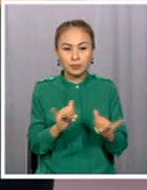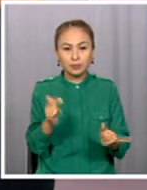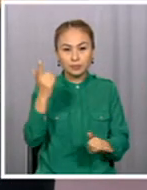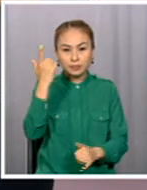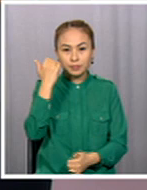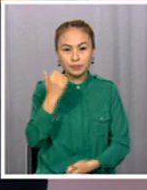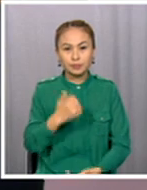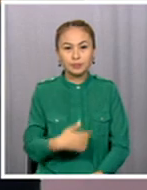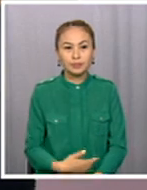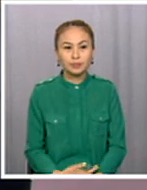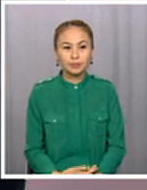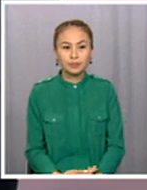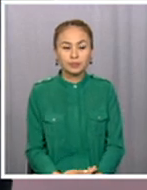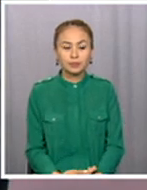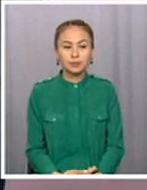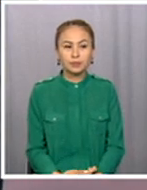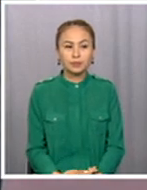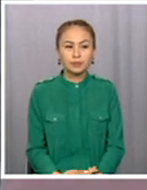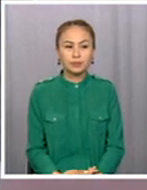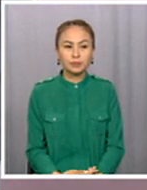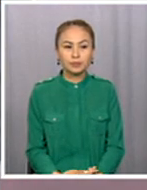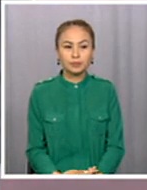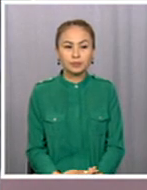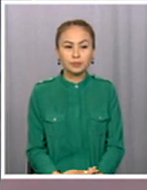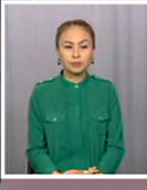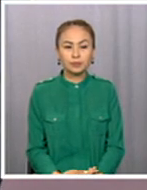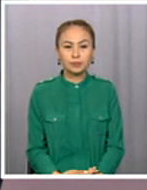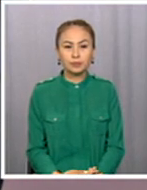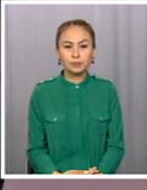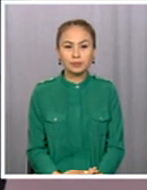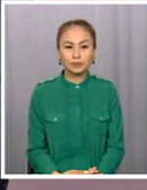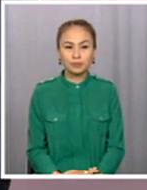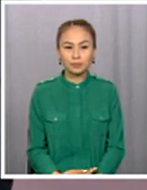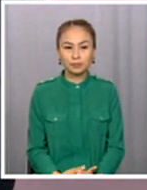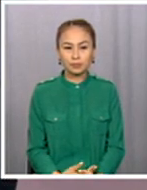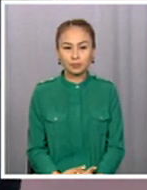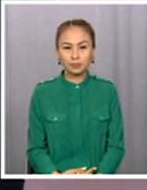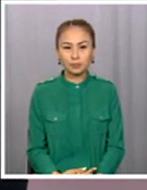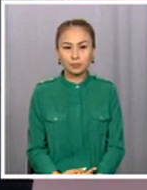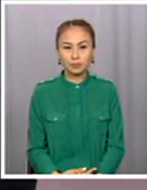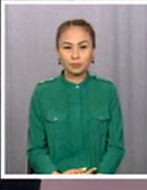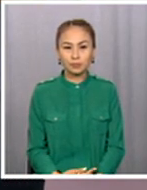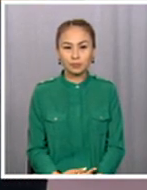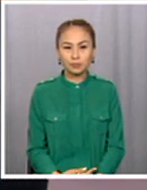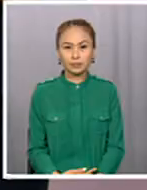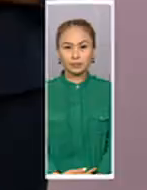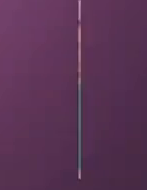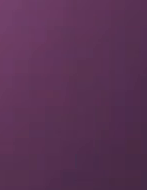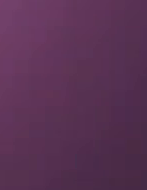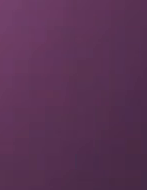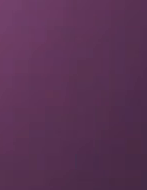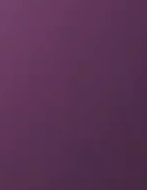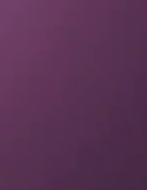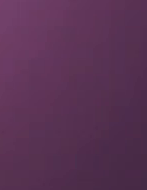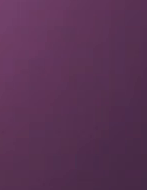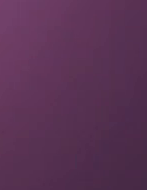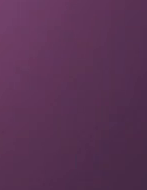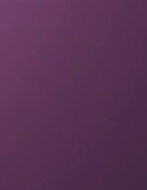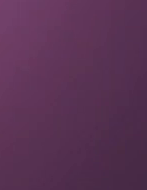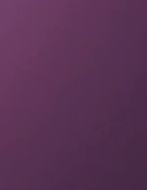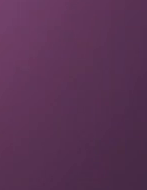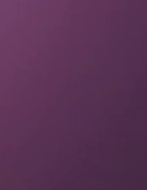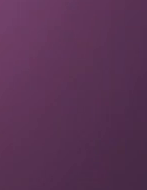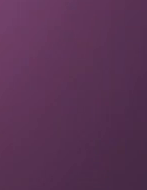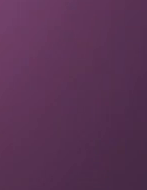білдіңдер. Сабағымыз аяқталды. сау болыңдар.